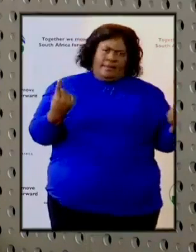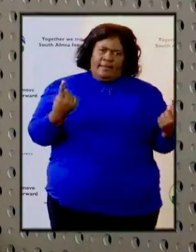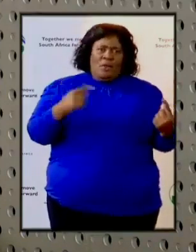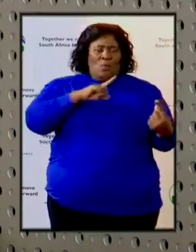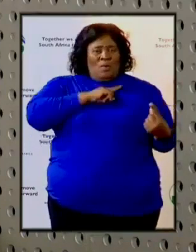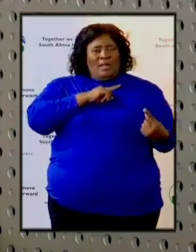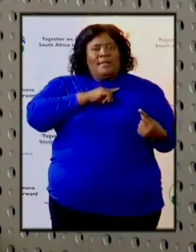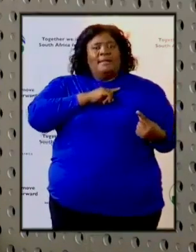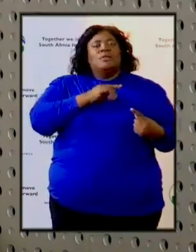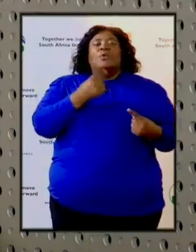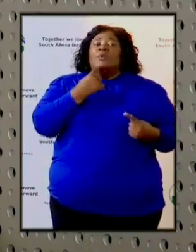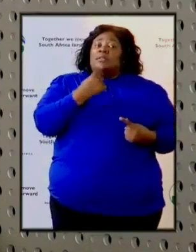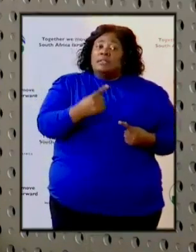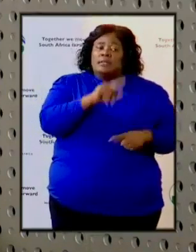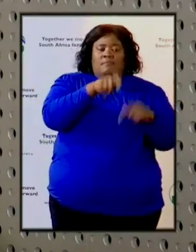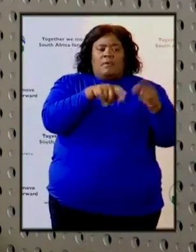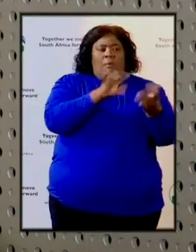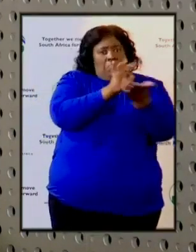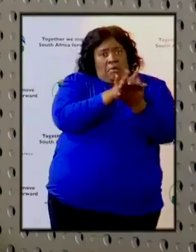izoba nzima.